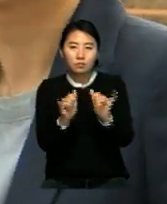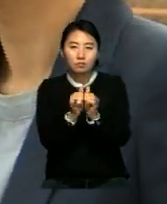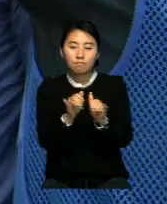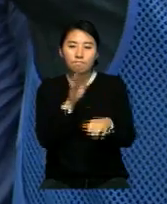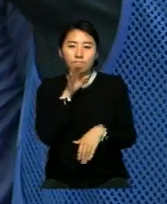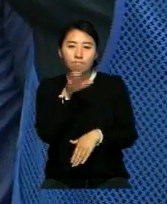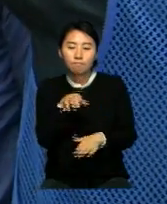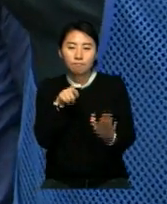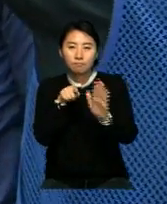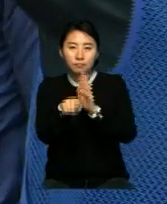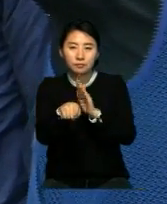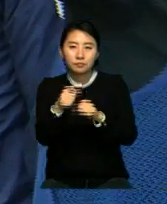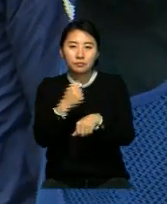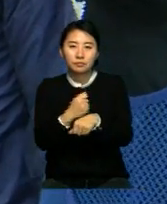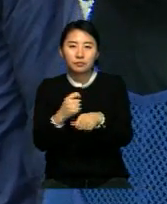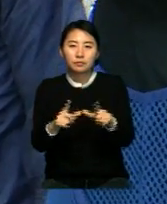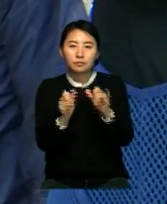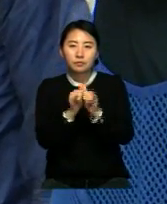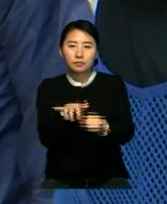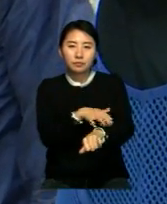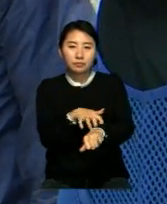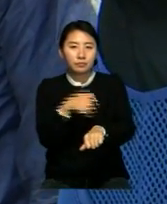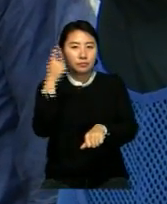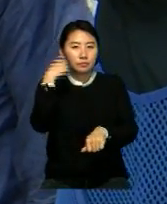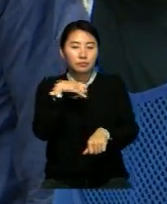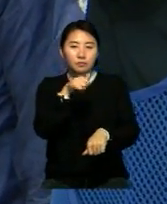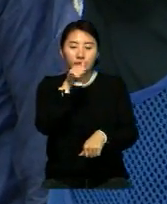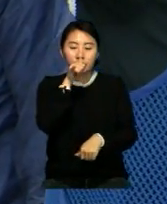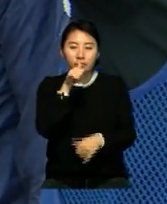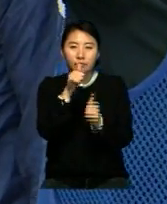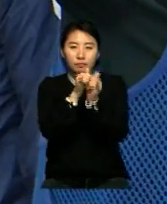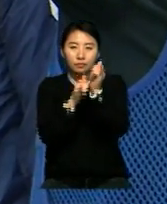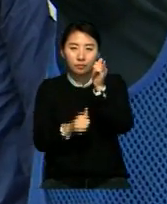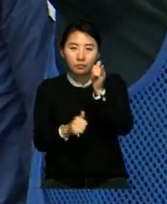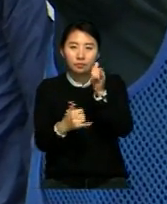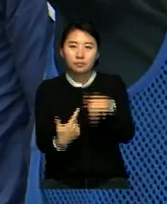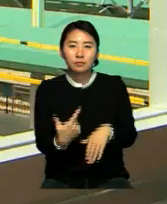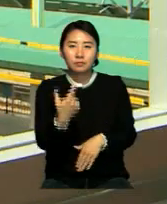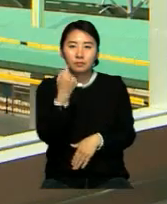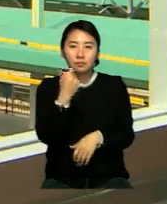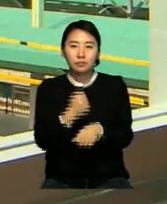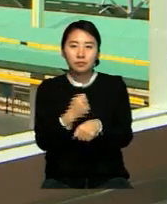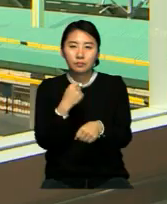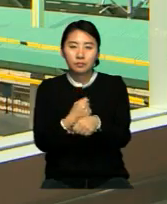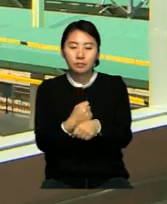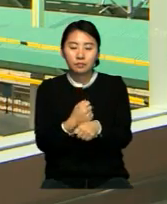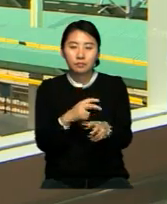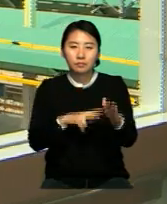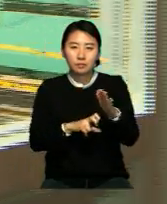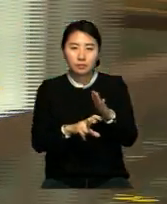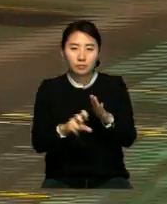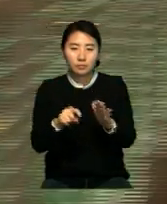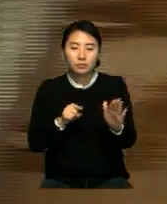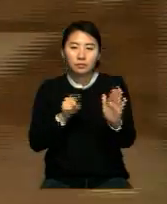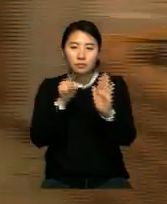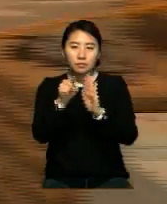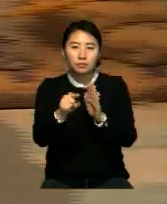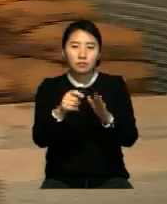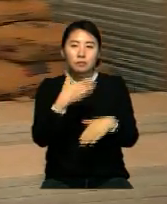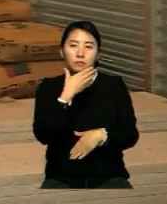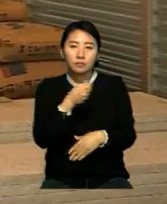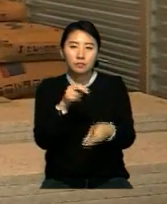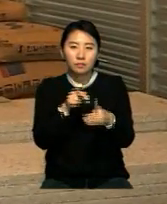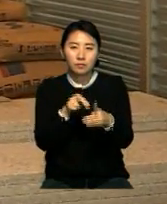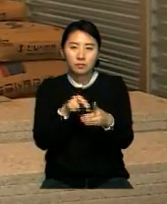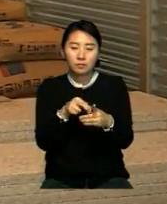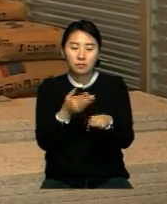쪽으로만 설치돼 주민들이 불편을 겪던 곳입니다. 역사에서 바로 철길 위를 건너 문산행복센터 쪽으로 갈수